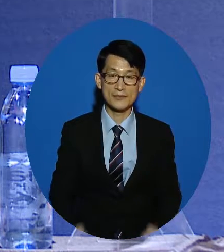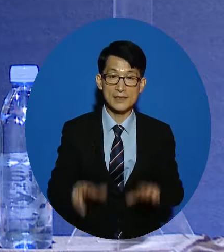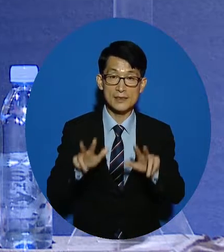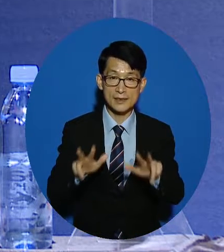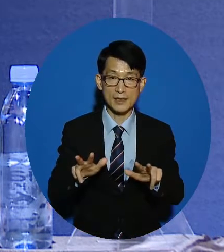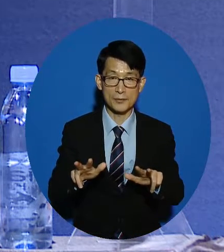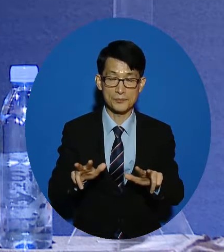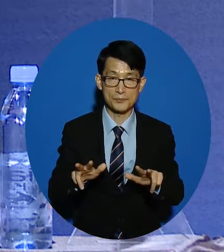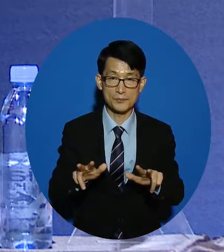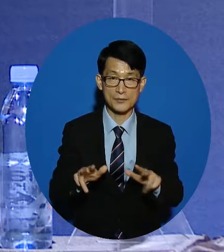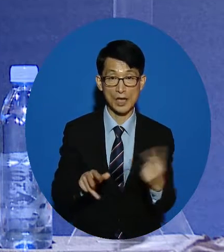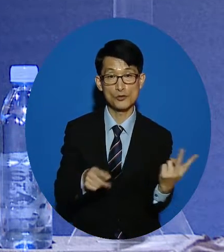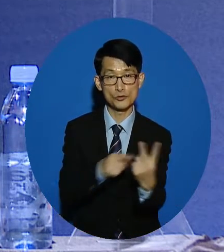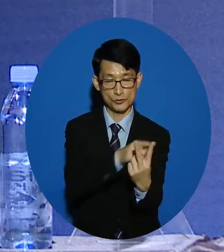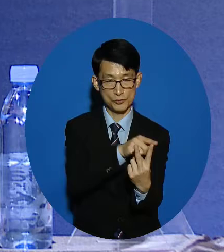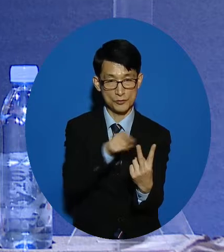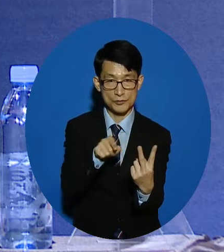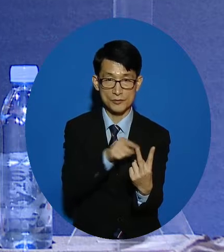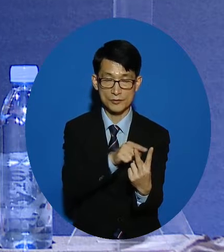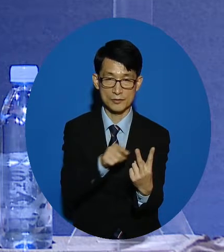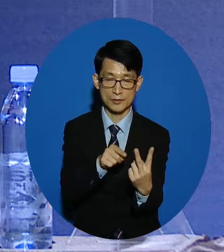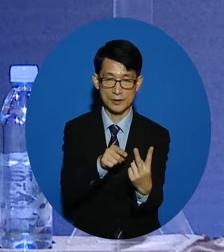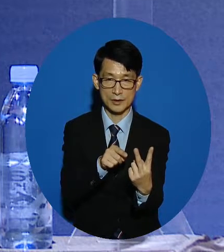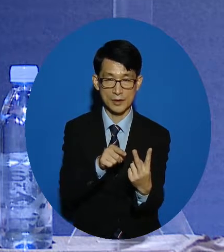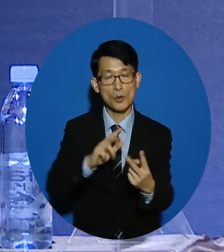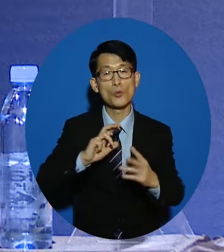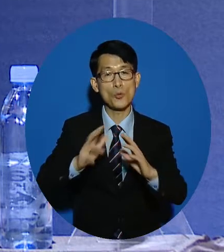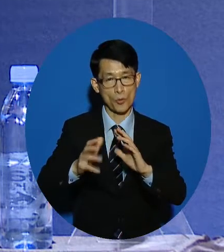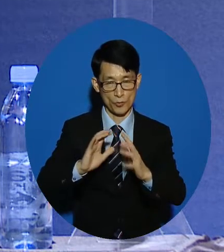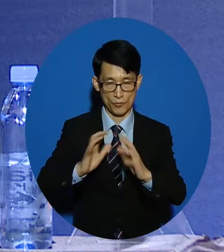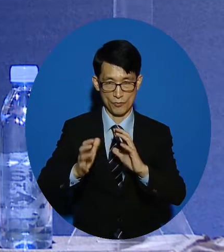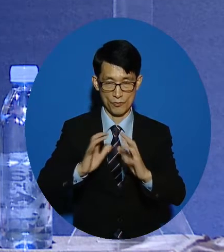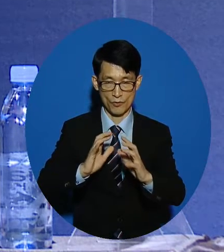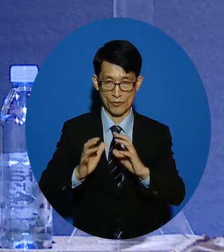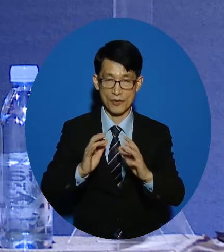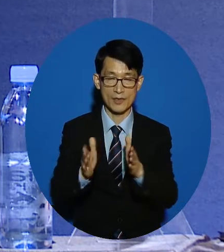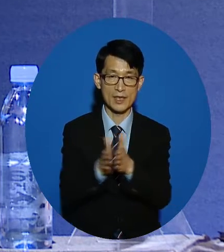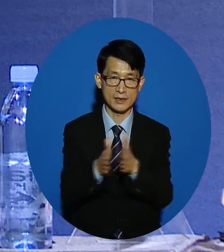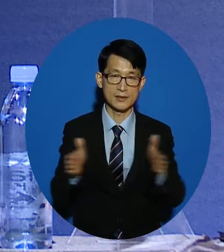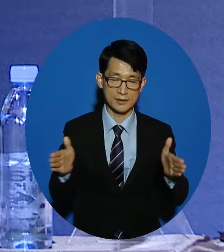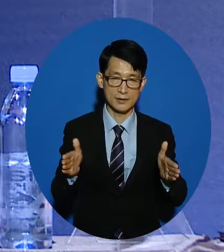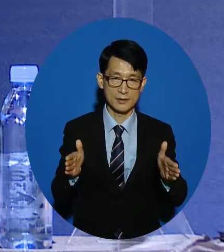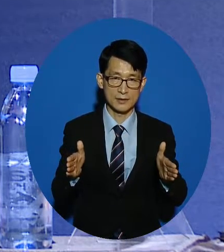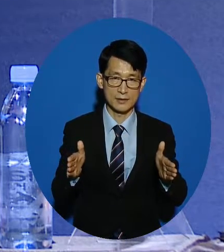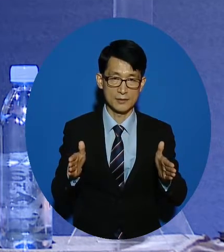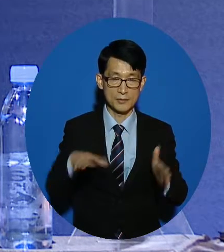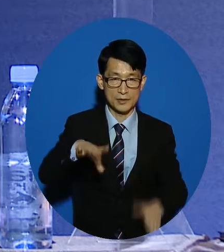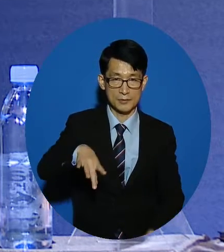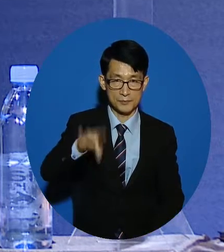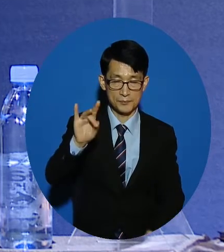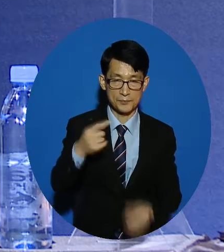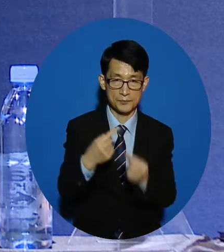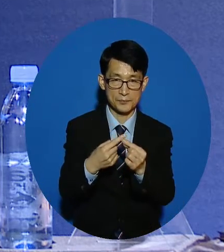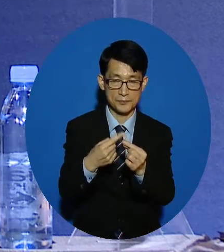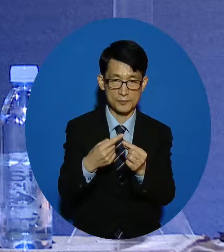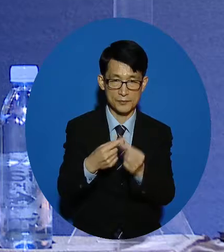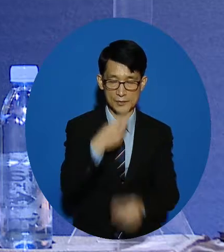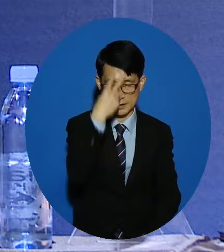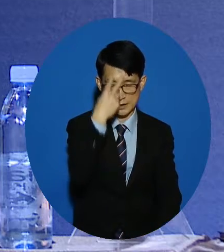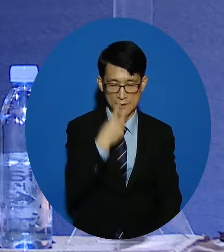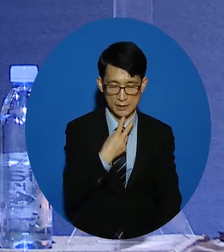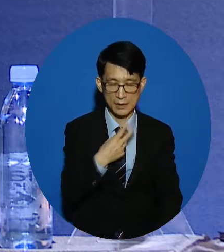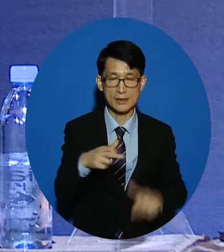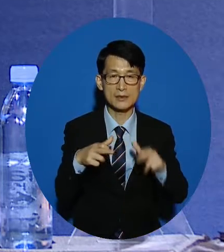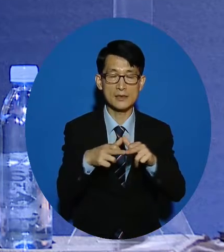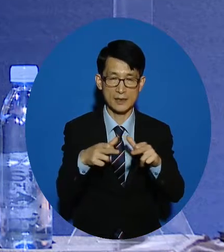이제 두 분의 토론을 진행할 텐데요. 먼저